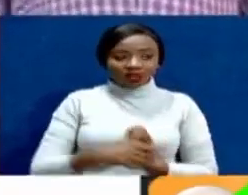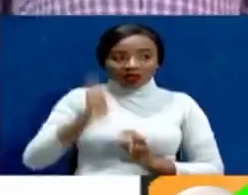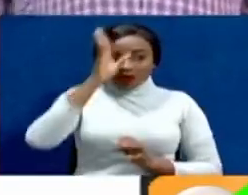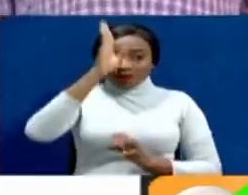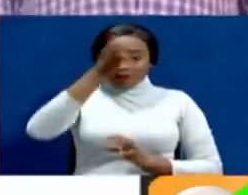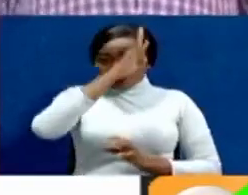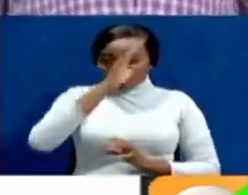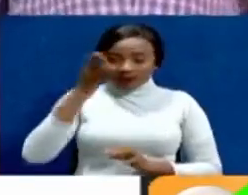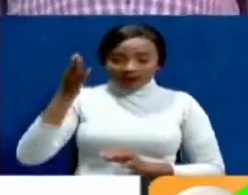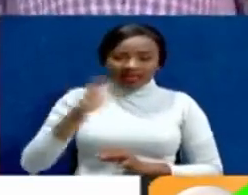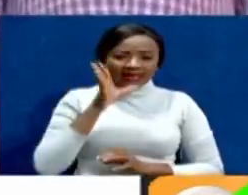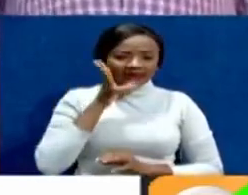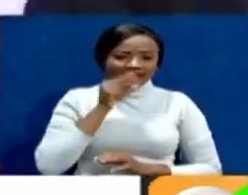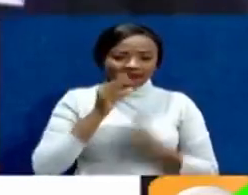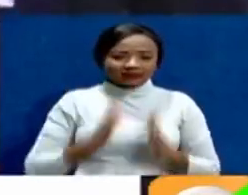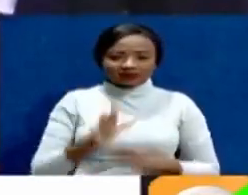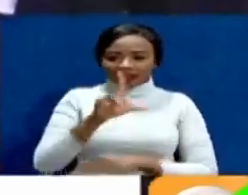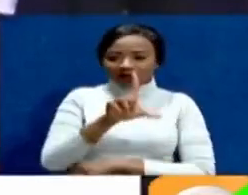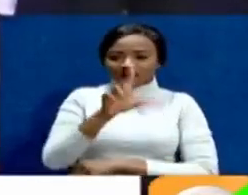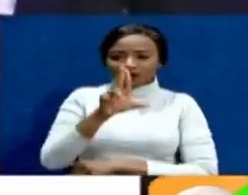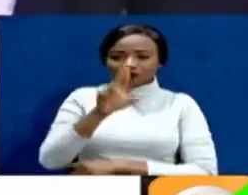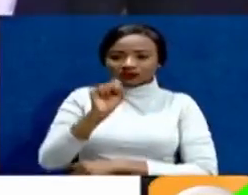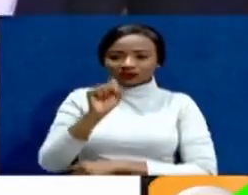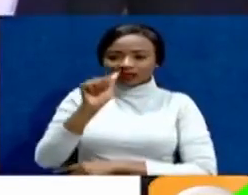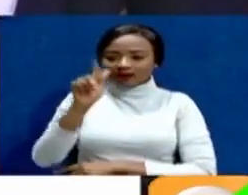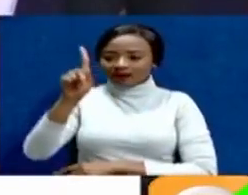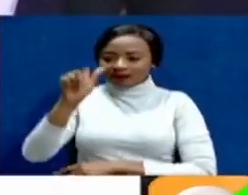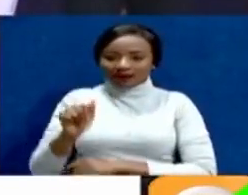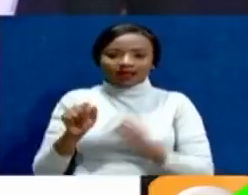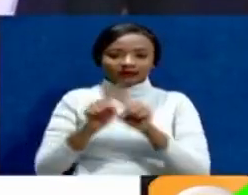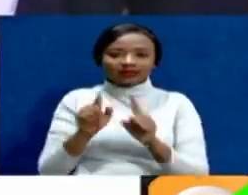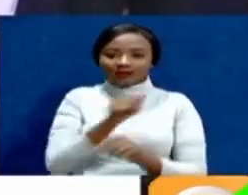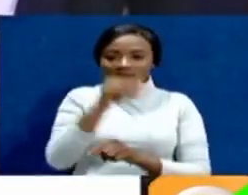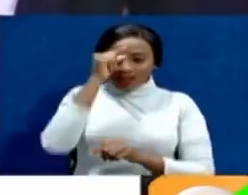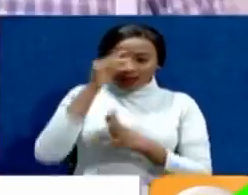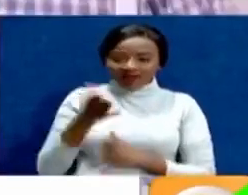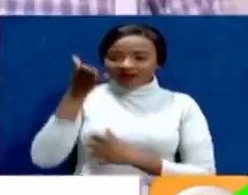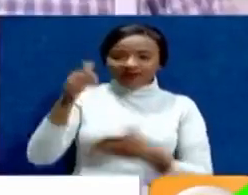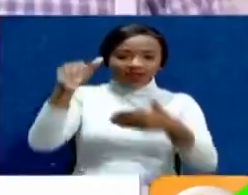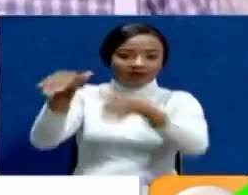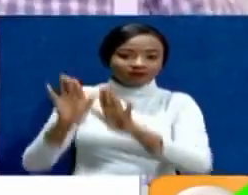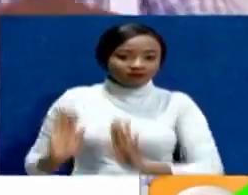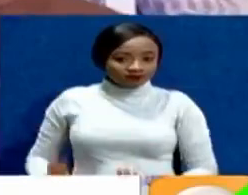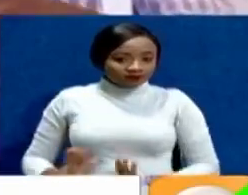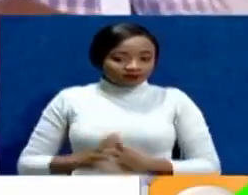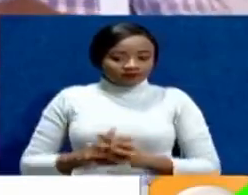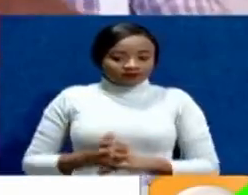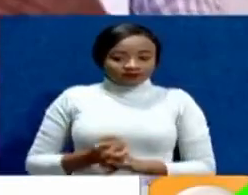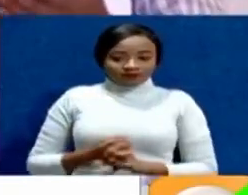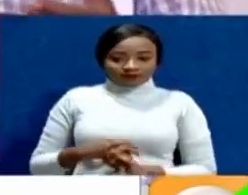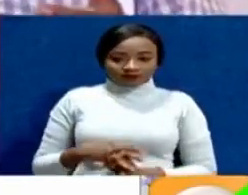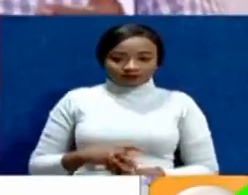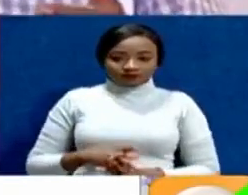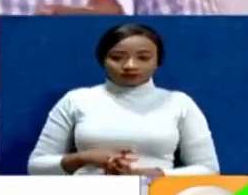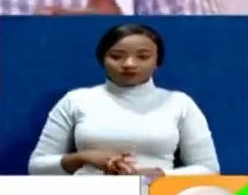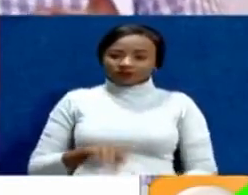Bungoma, Speaker wa Seneti Ken Lusaka naye aliongoza kundi la magavana na maseneta mazishini katika eneo bunge la Kandui